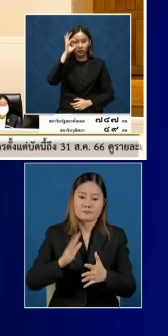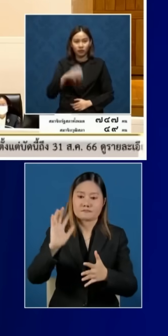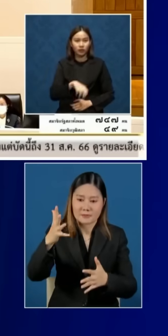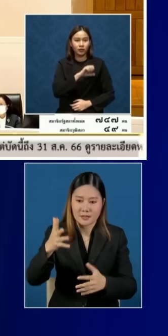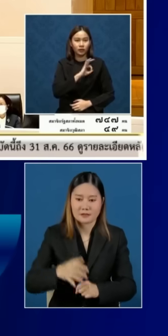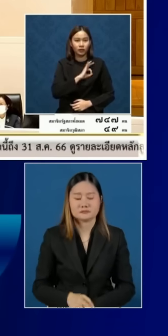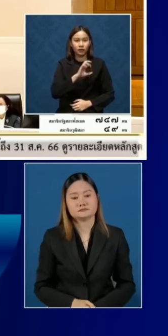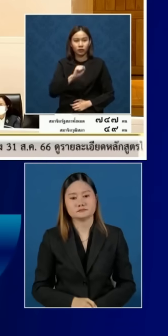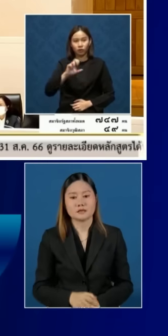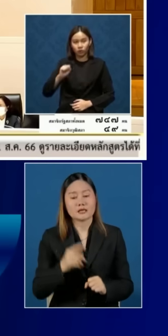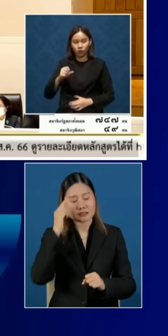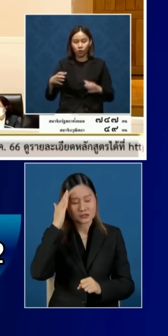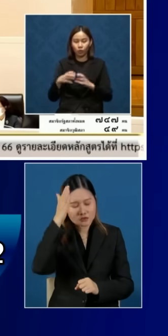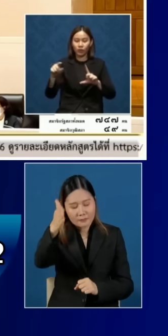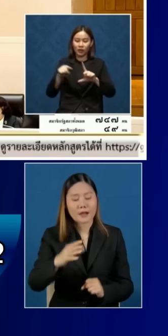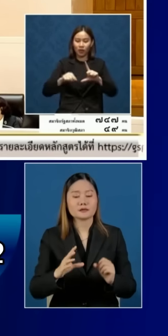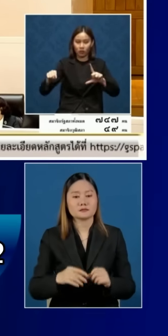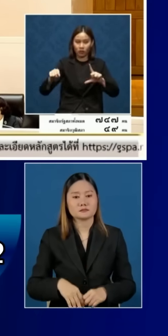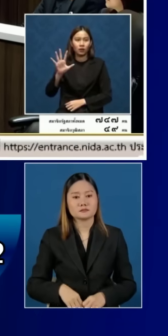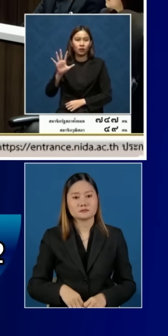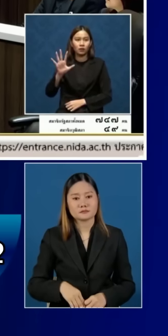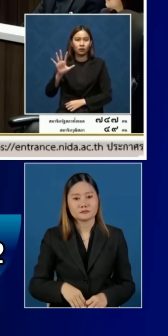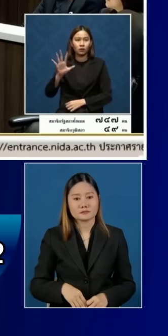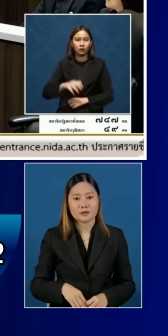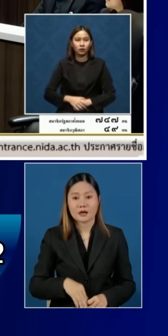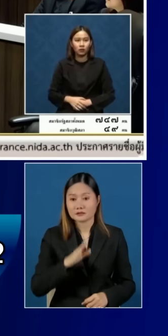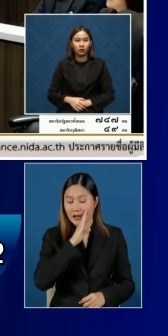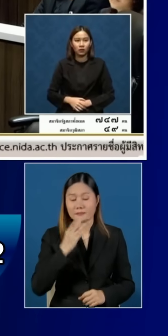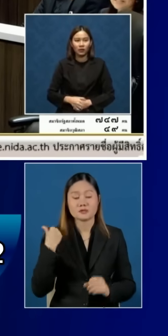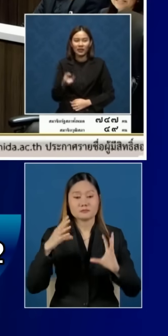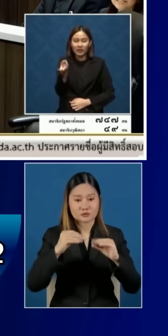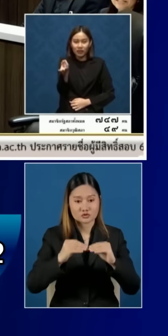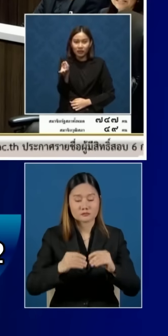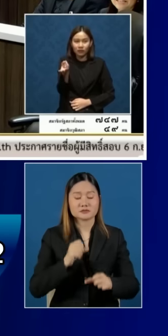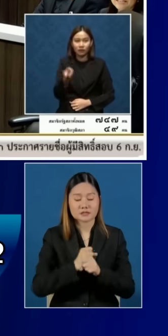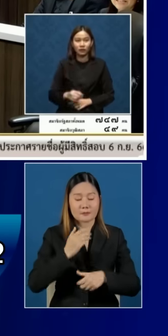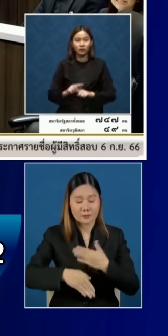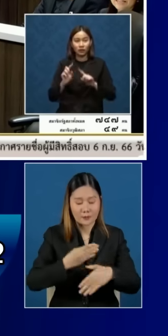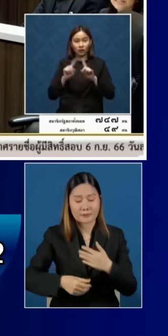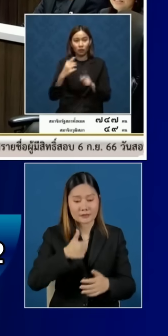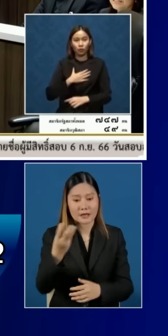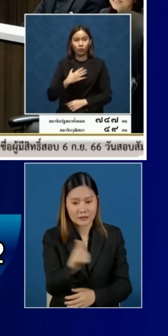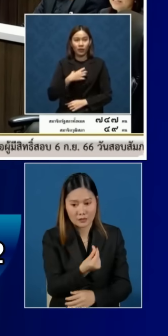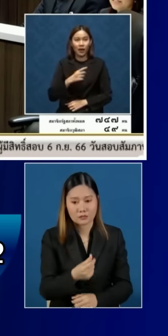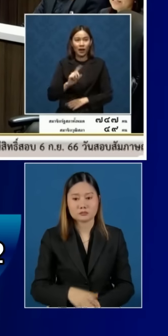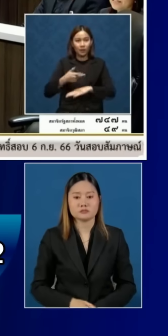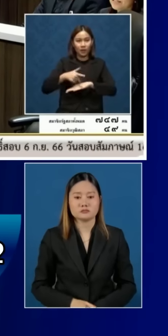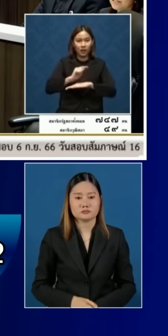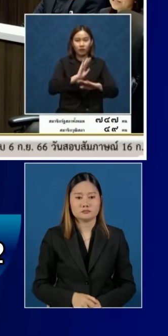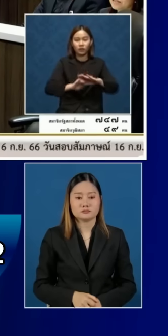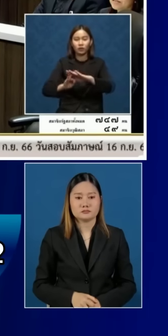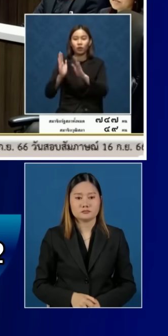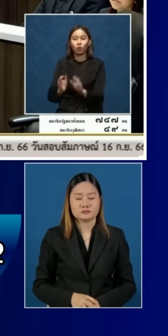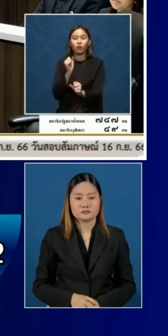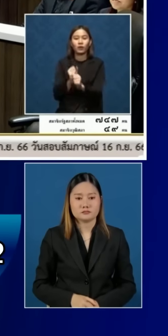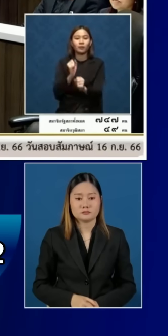าการประชุมรัฐสภาครั้งต่อไปเนี่ยจะสามารถดำเนินการประชุมไปได้โดยเร็วที่สุดและก็ปกตินะครับ